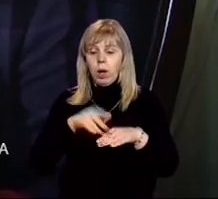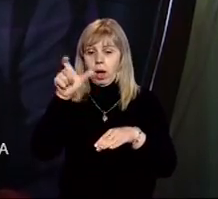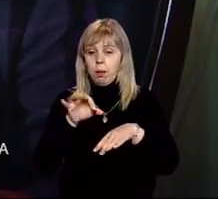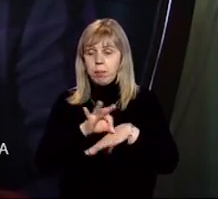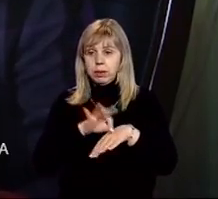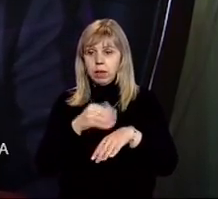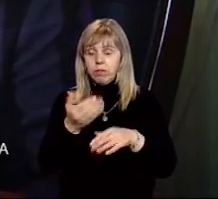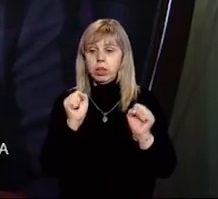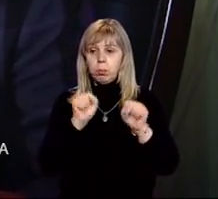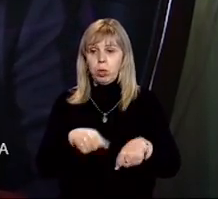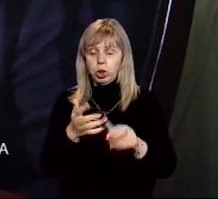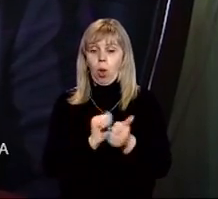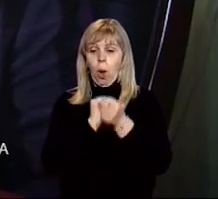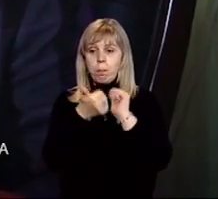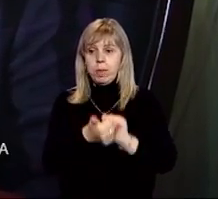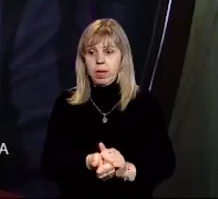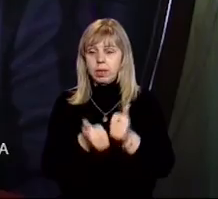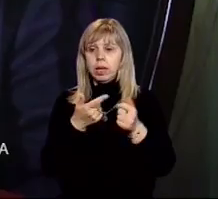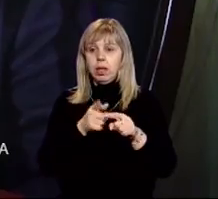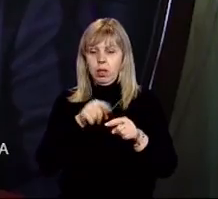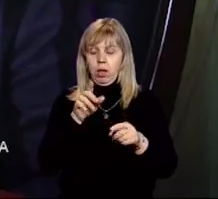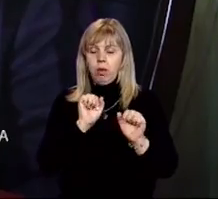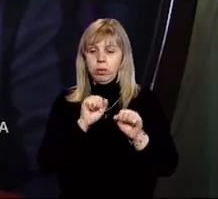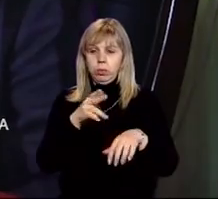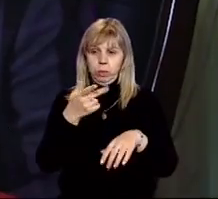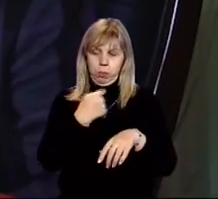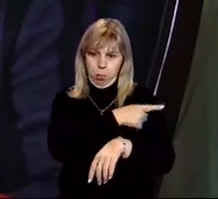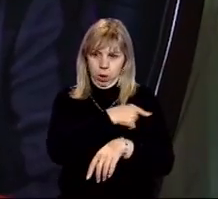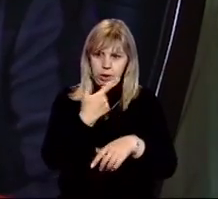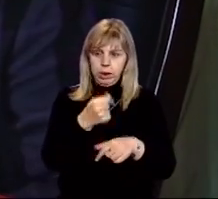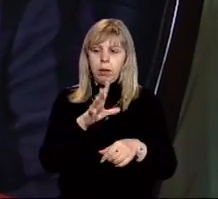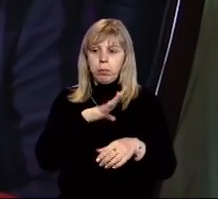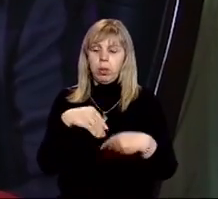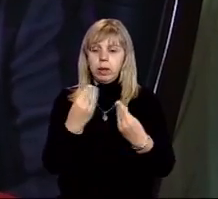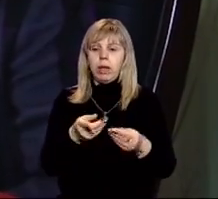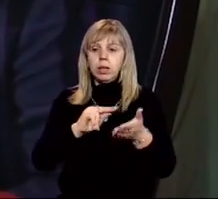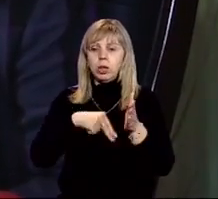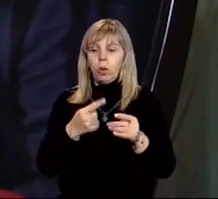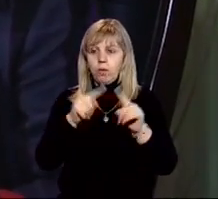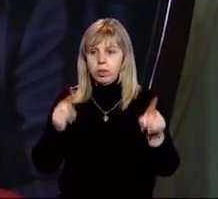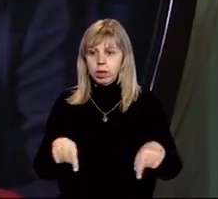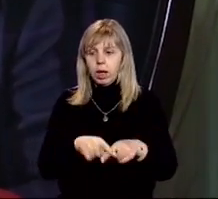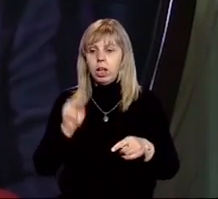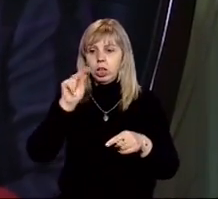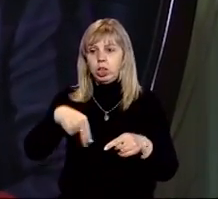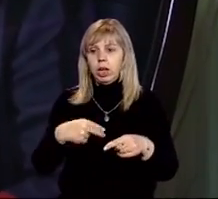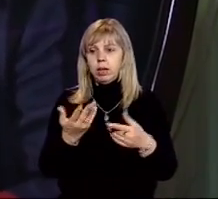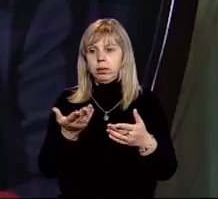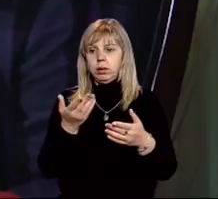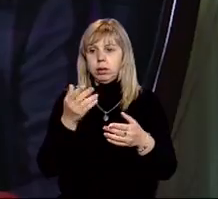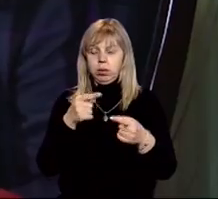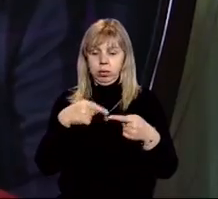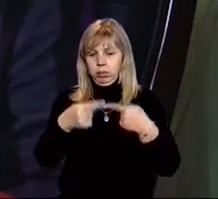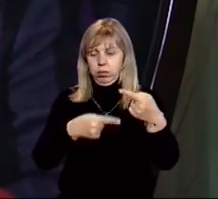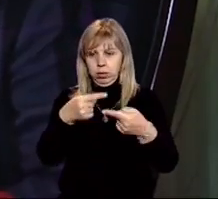він зможе його обміняти в закладі охорони здоров'я, де йому була ця видана довідка, через відповідну